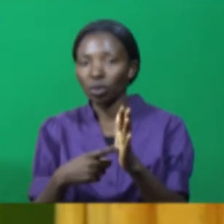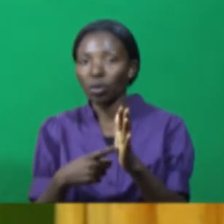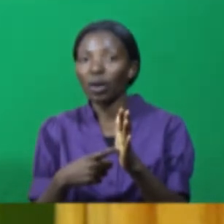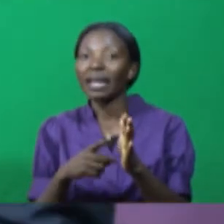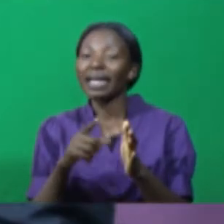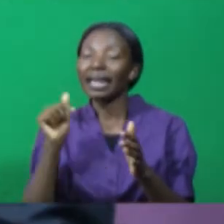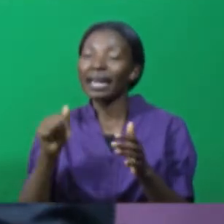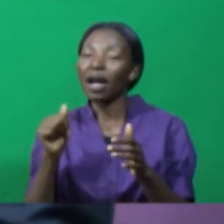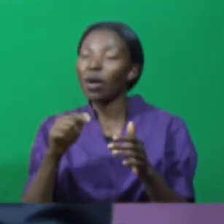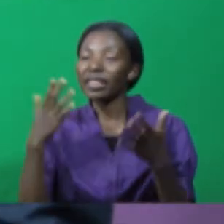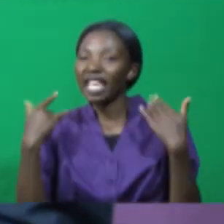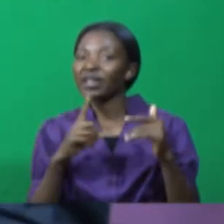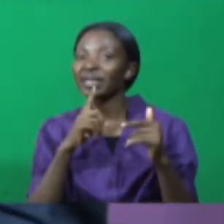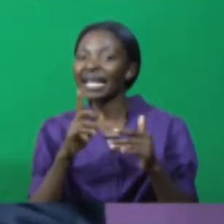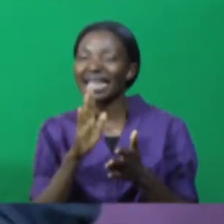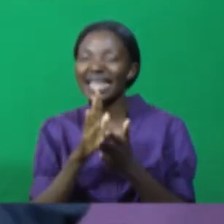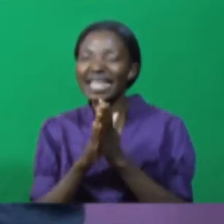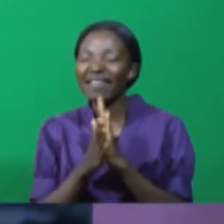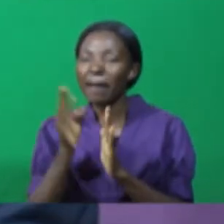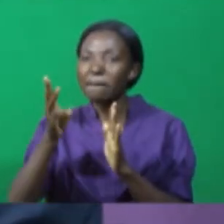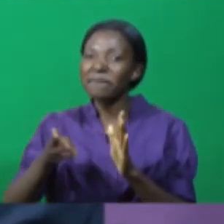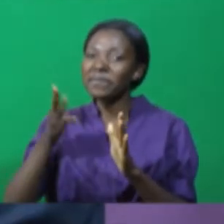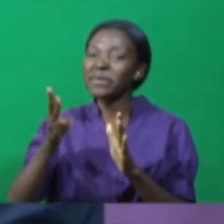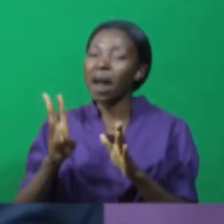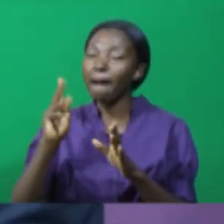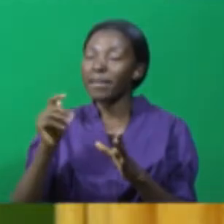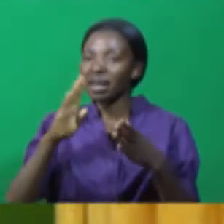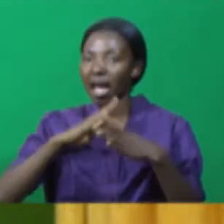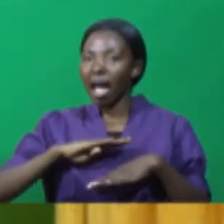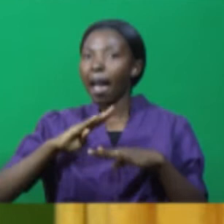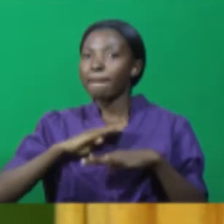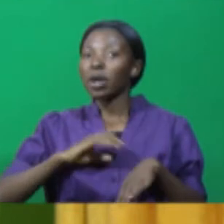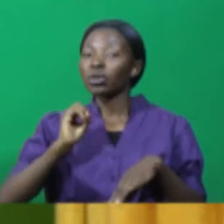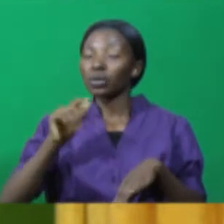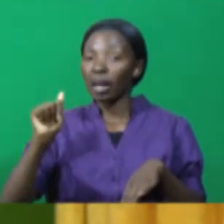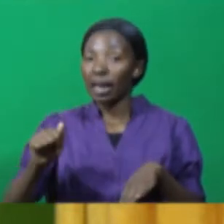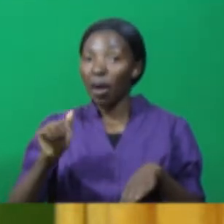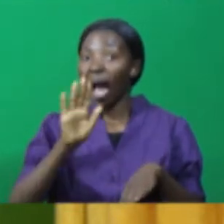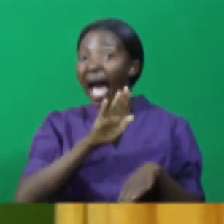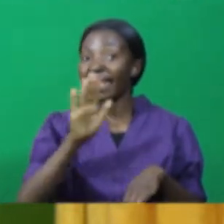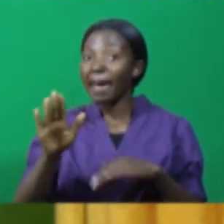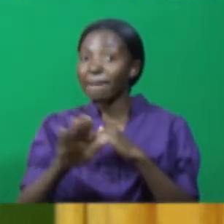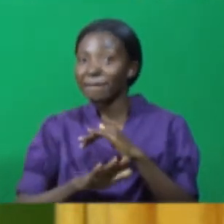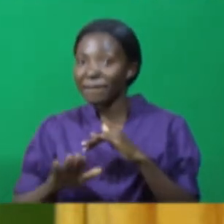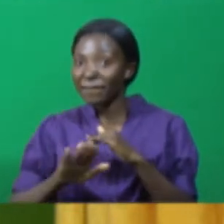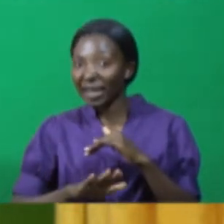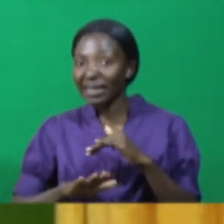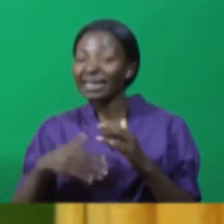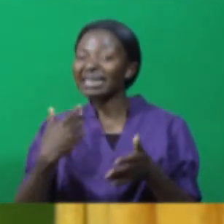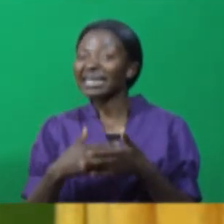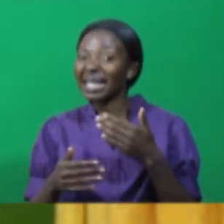chirega unobhidhairawo uite munhu kwai. Right. Saka chimwe chiri kubuda pana ndechekuti kune vamwe mameids vanoshungurudzwa